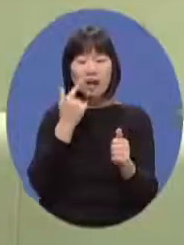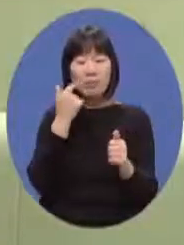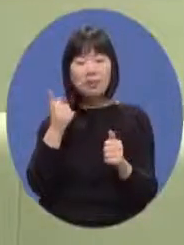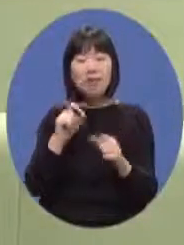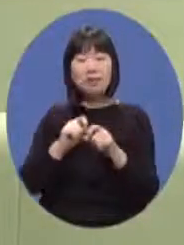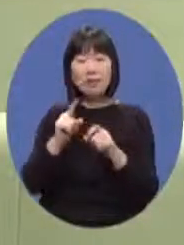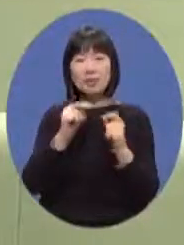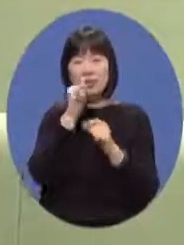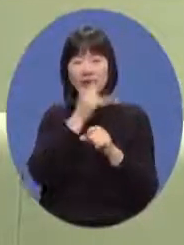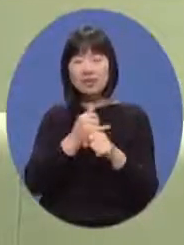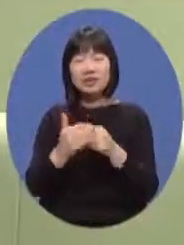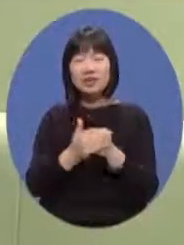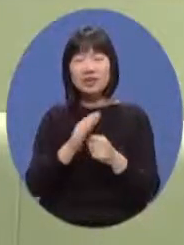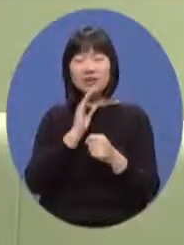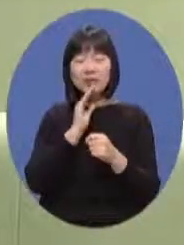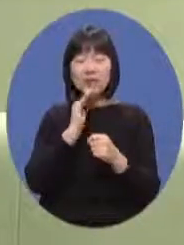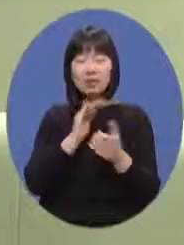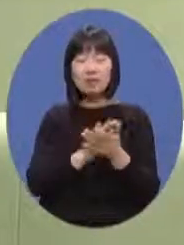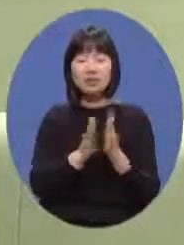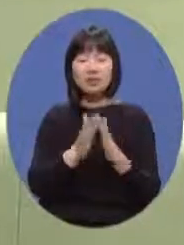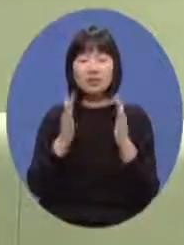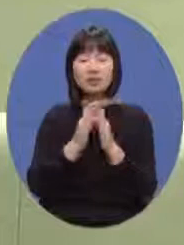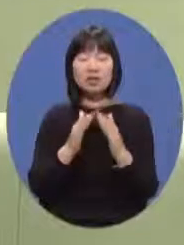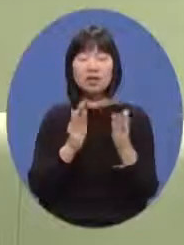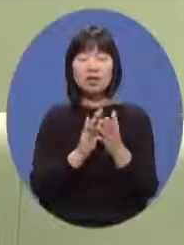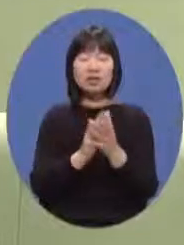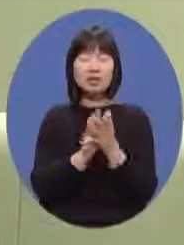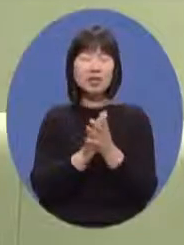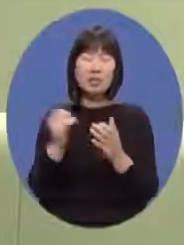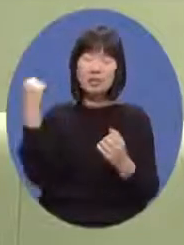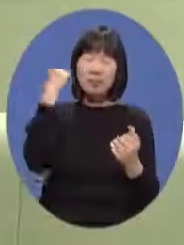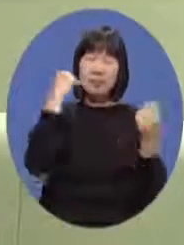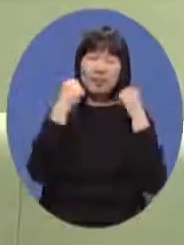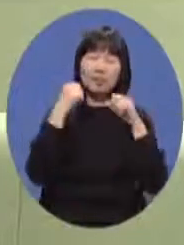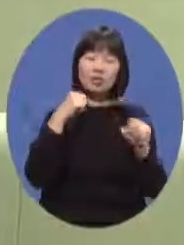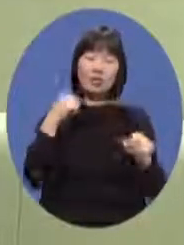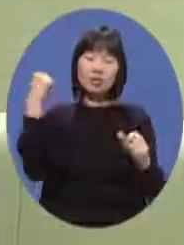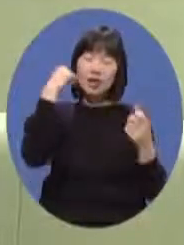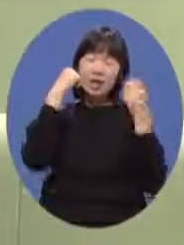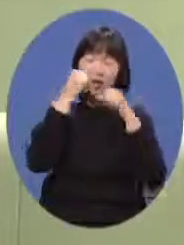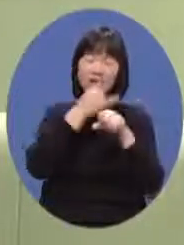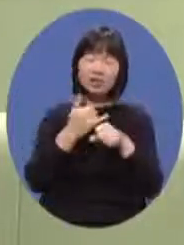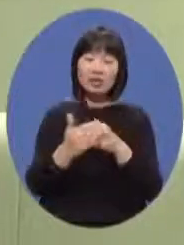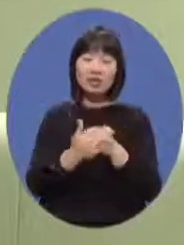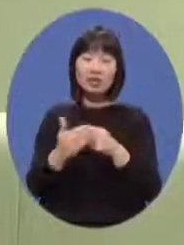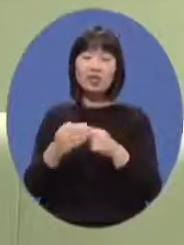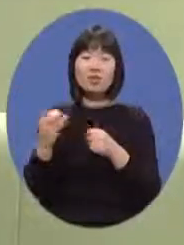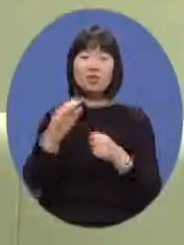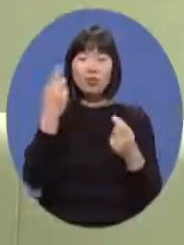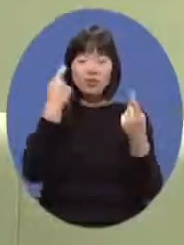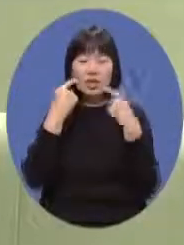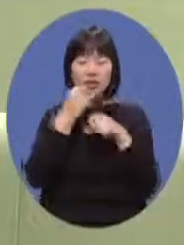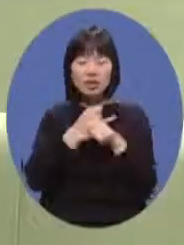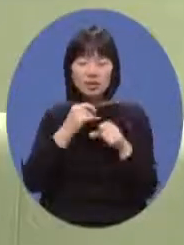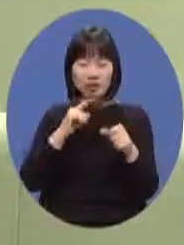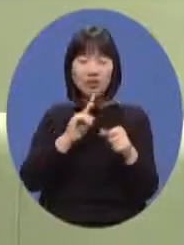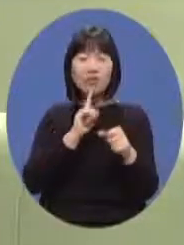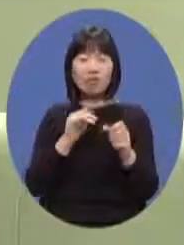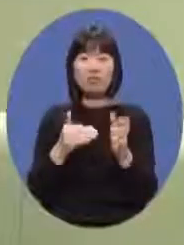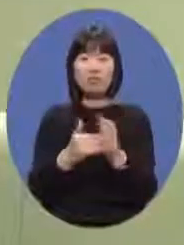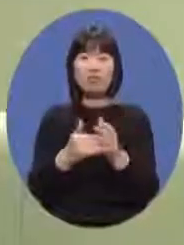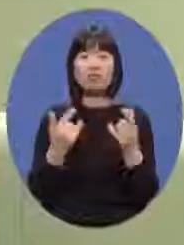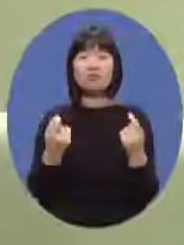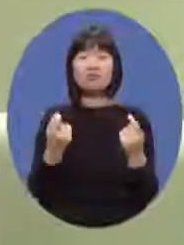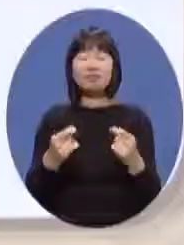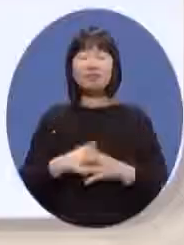계세요. 그래가지고 정말 유치원에서도 막 친구 따기도 때리게 되고 뭐 너도 어머. 때려 막 이러니까. 그리고 얘가 막 상처받고 자기가 때려놓고는 뭐